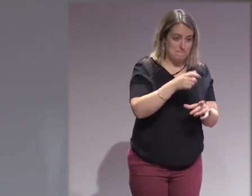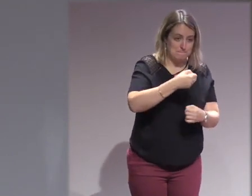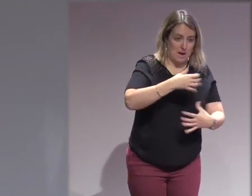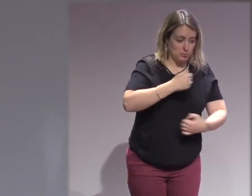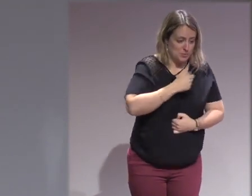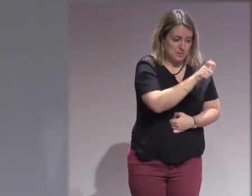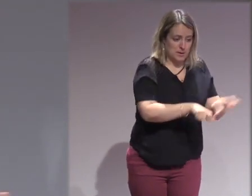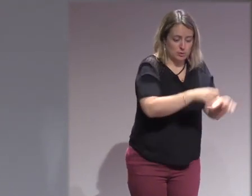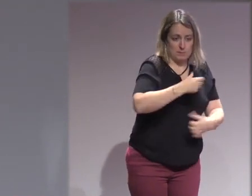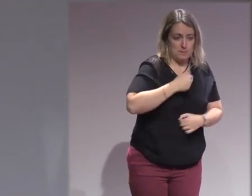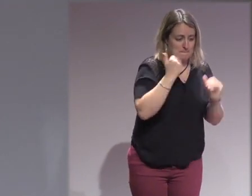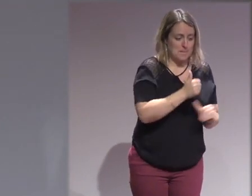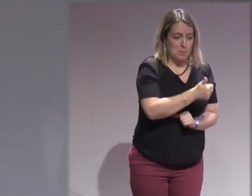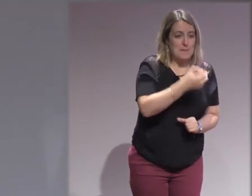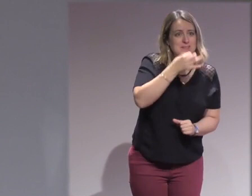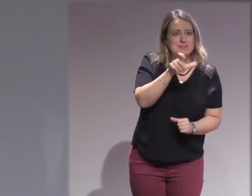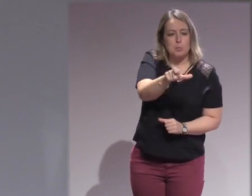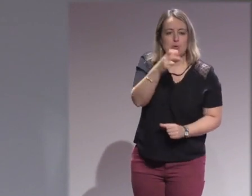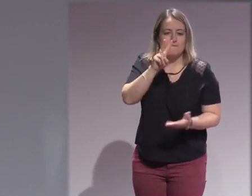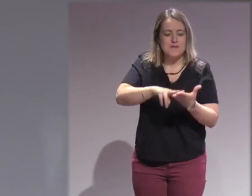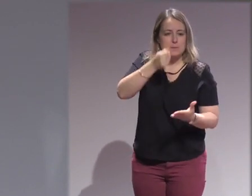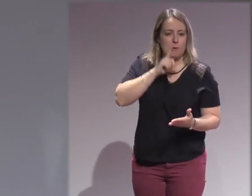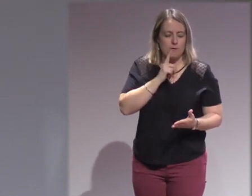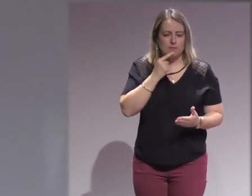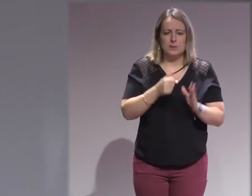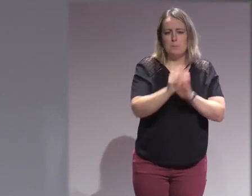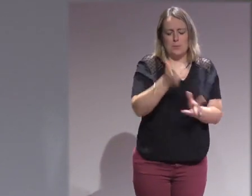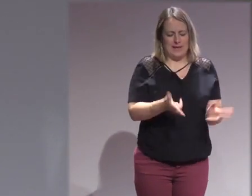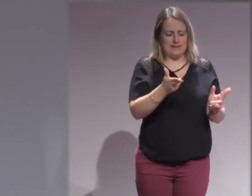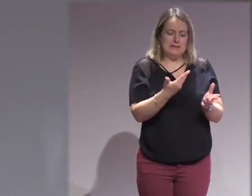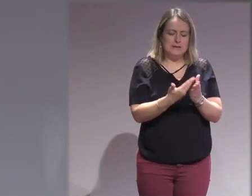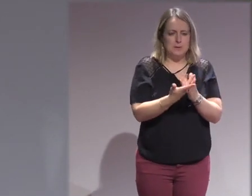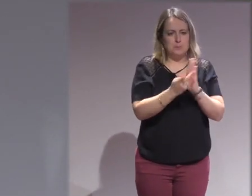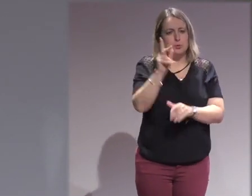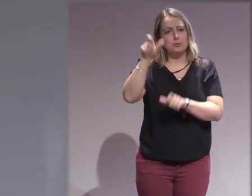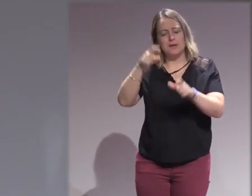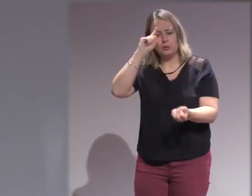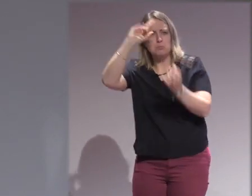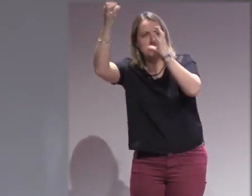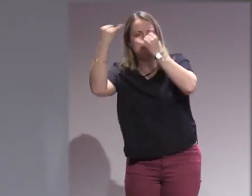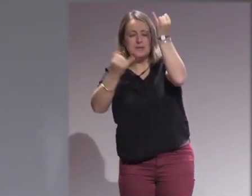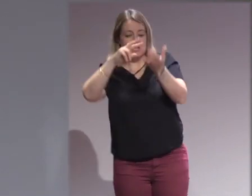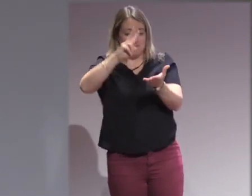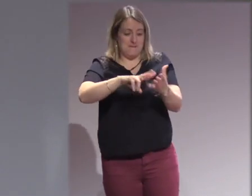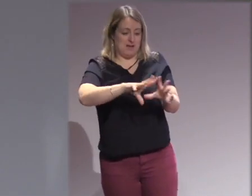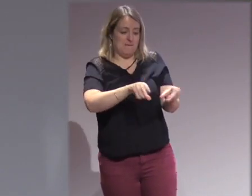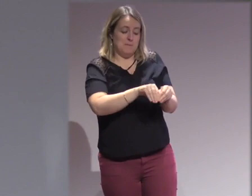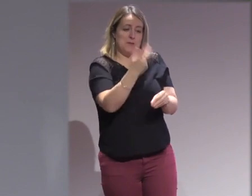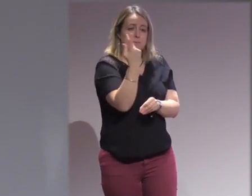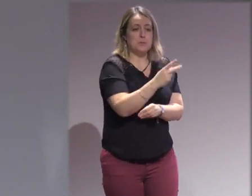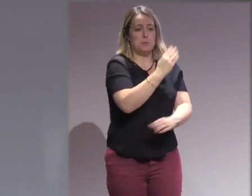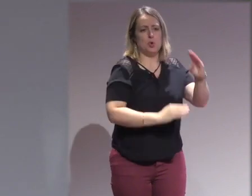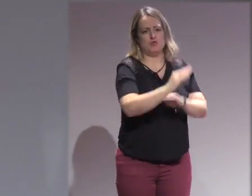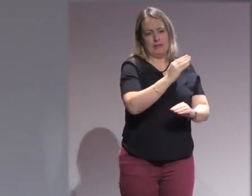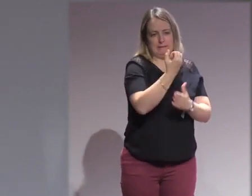adoptants. C'est-à-dire que dans l'inconscient collectif de cet extrait, l'idée qu'on se fait, c'est que la vraie famille, c'est la famille biologique. Et alors ça, je trouve que